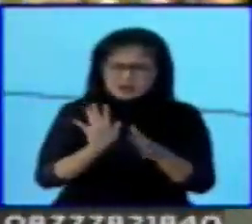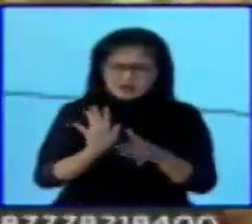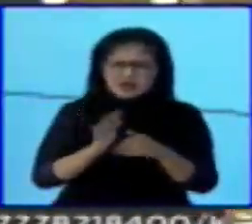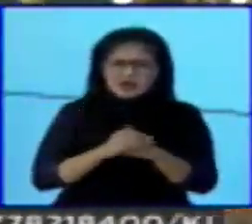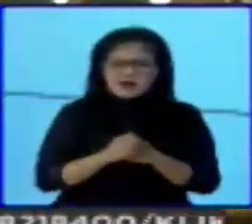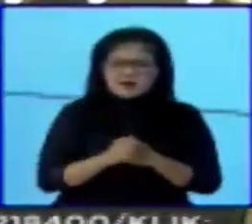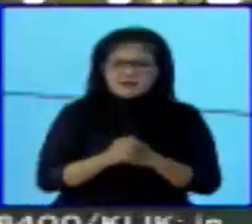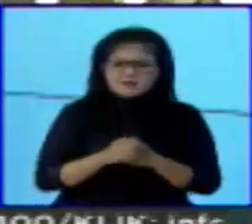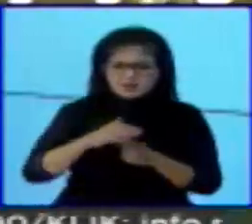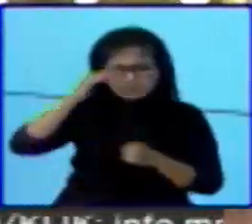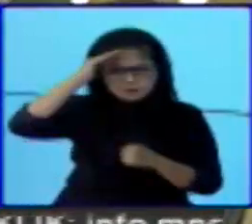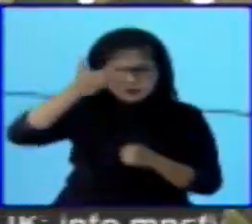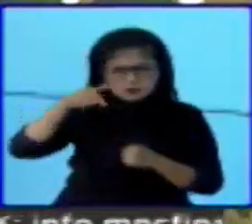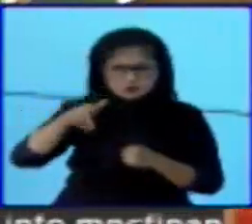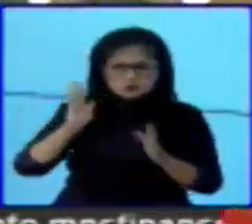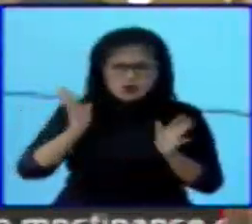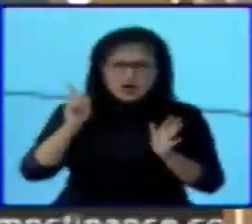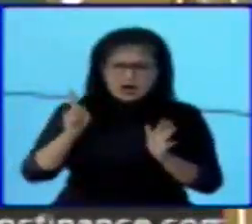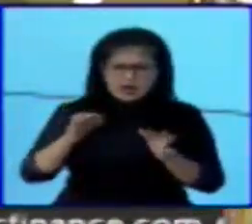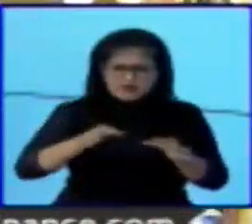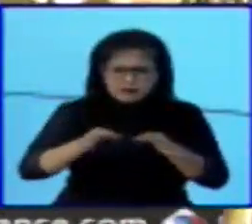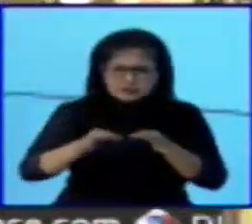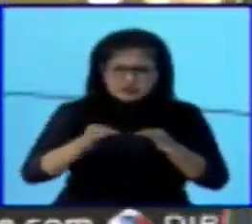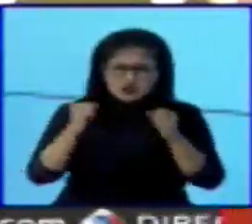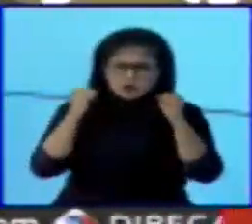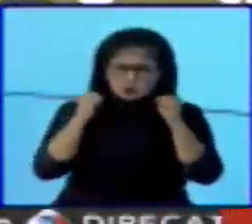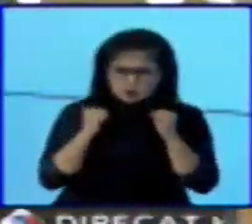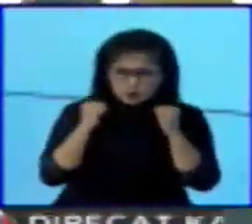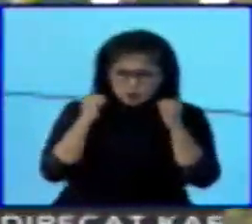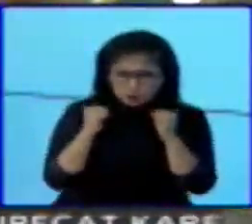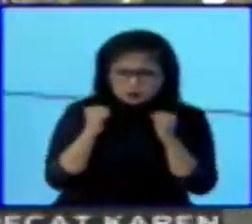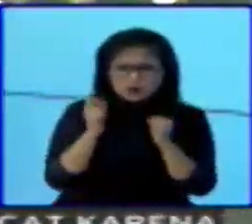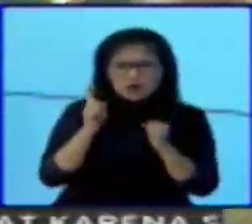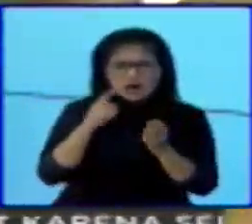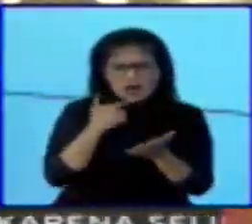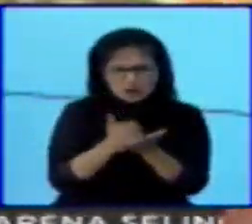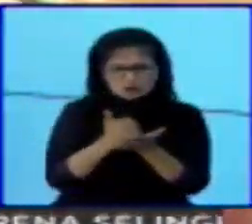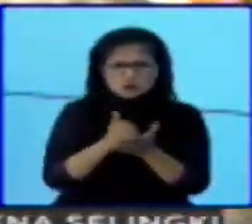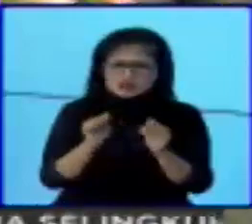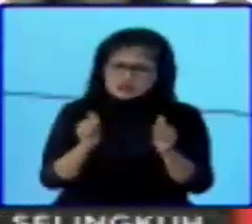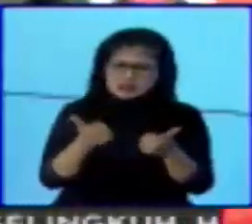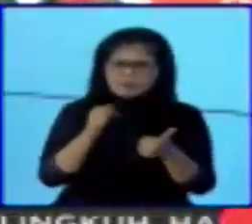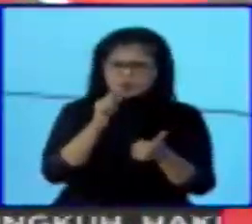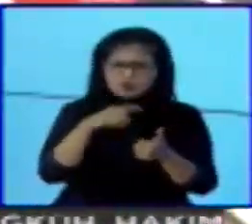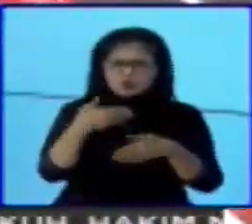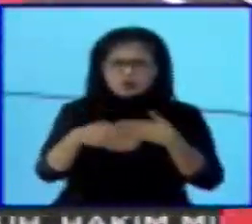Bus ini juga telah dilengkapi dengan kursi-kursi penumpang, yang artinya sudah siap untuk